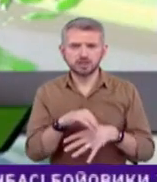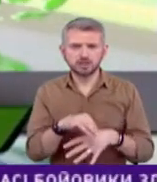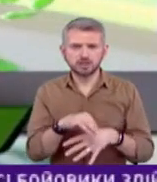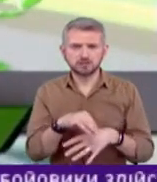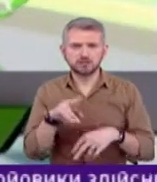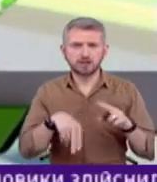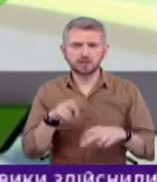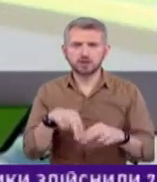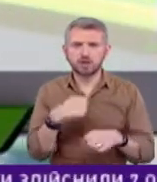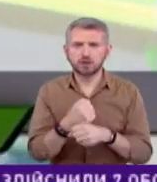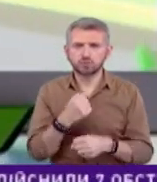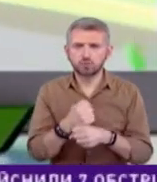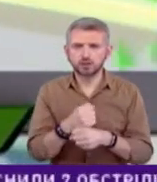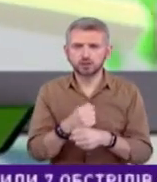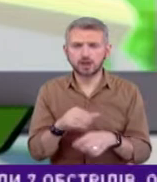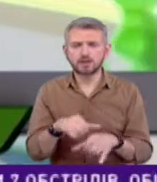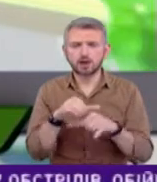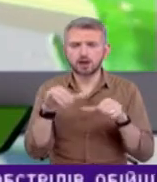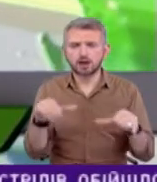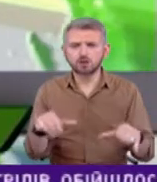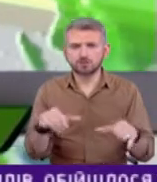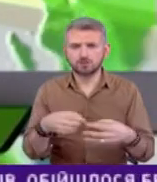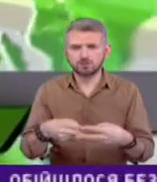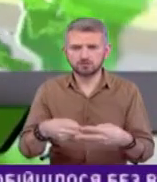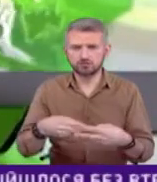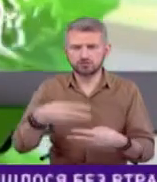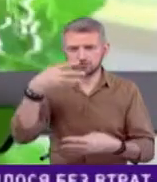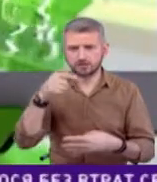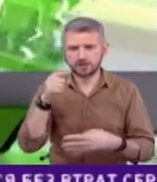проводились будівельні роботи, наращувалася висота даного СТО.